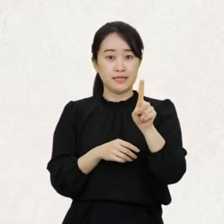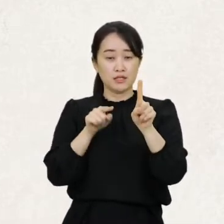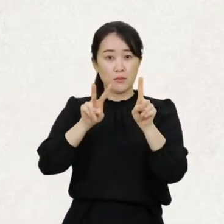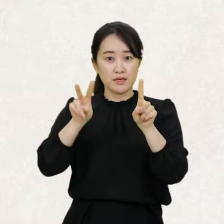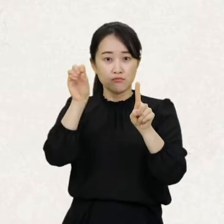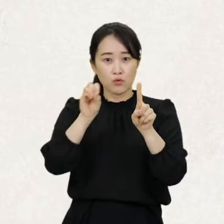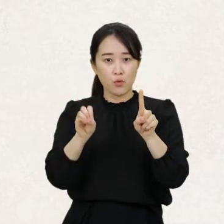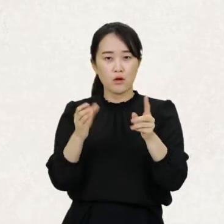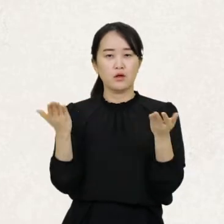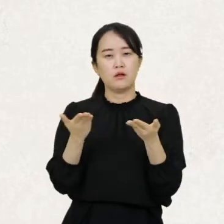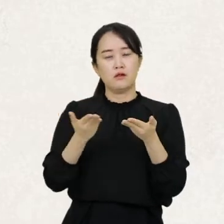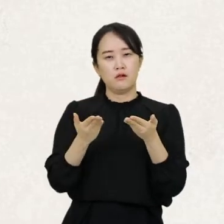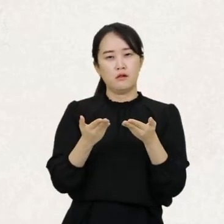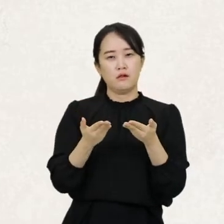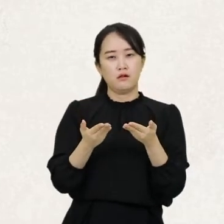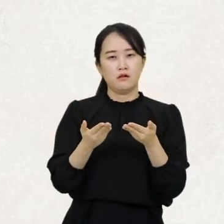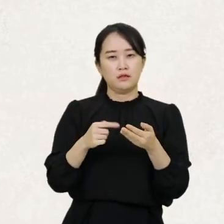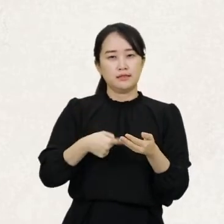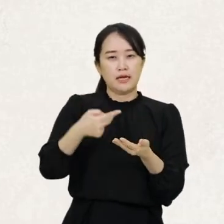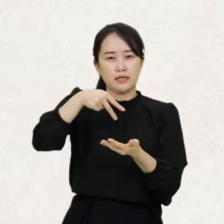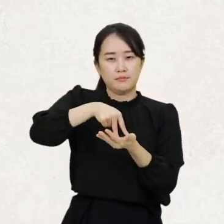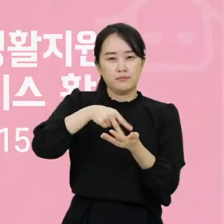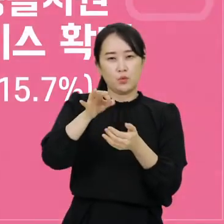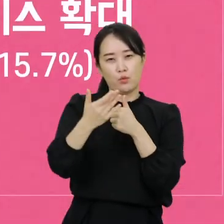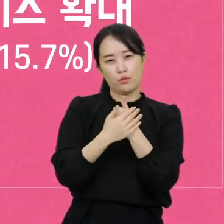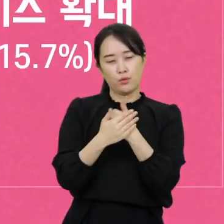21.2%가 일자리와 자립자금 지원,